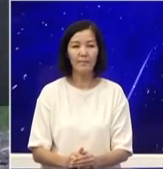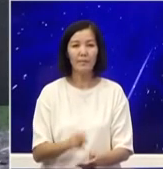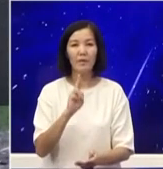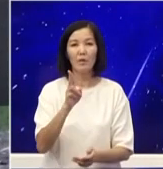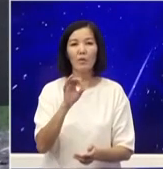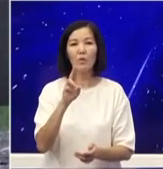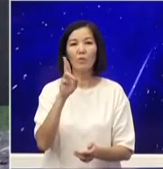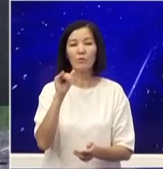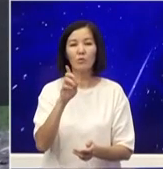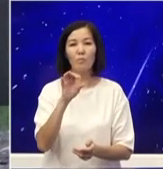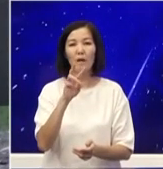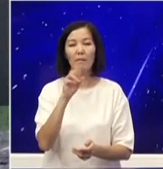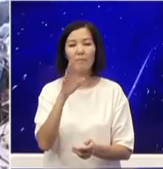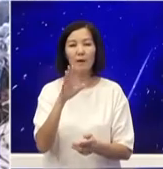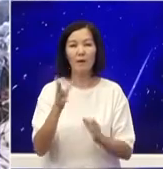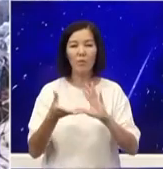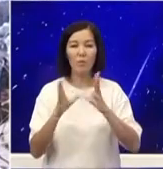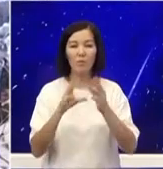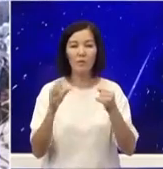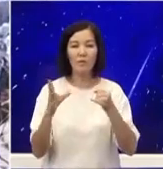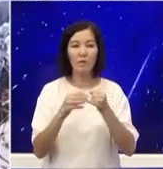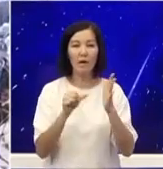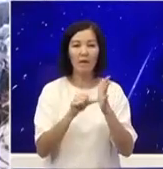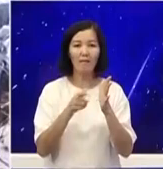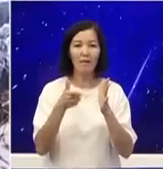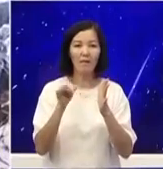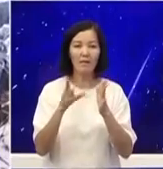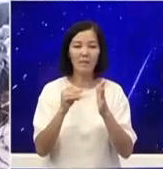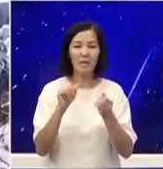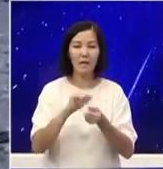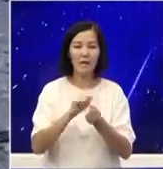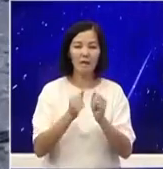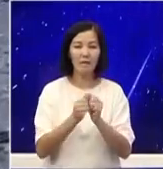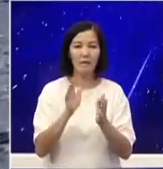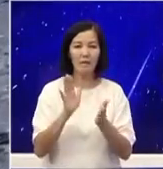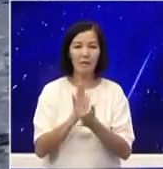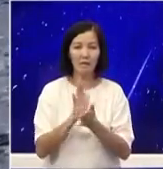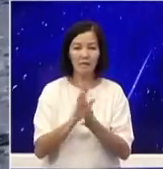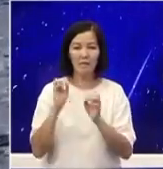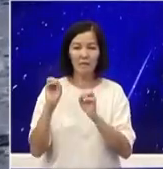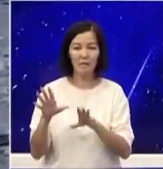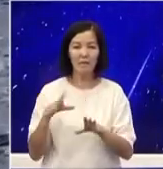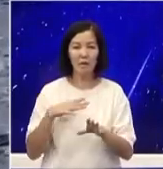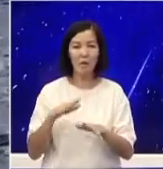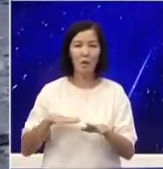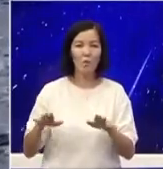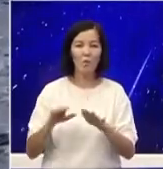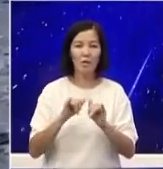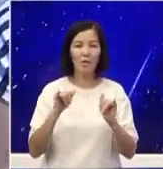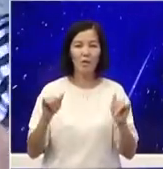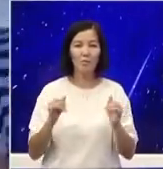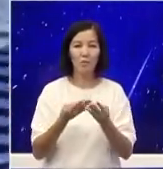Көксудағы Балпық ауылдық округінде аумағы 6 гектар болатын қатты тұрмыстық қалдықтар полигоны бар. Биыл өңірлерді дамыту жобасы аясында